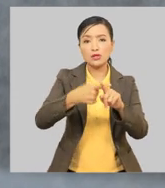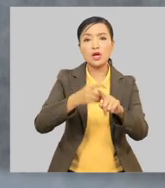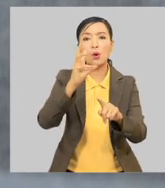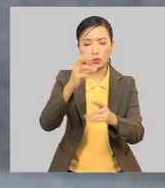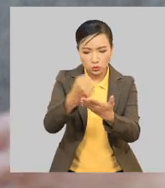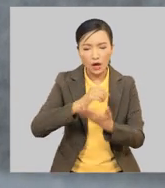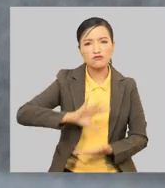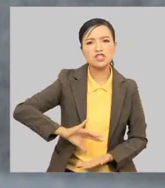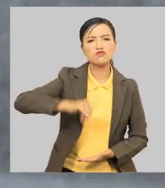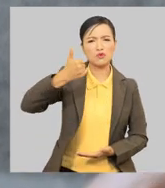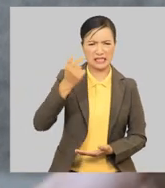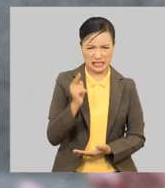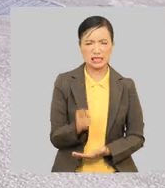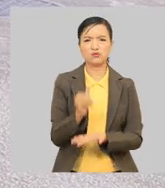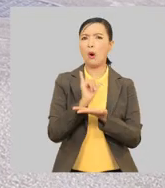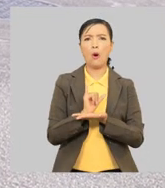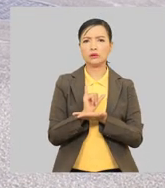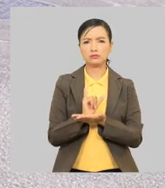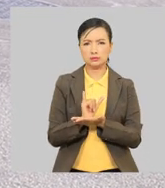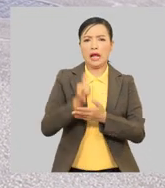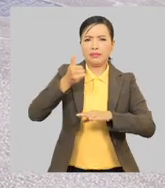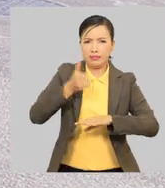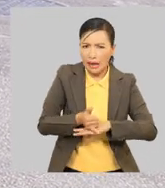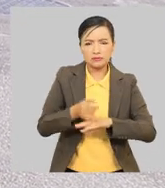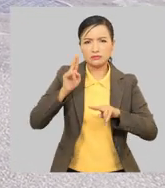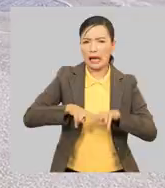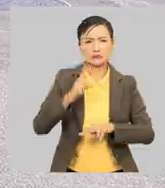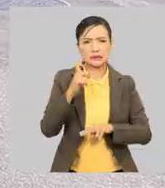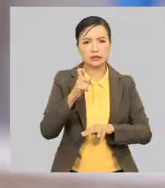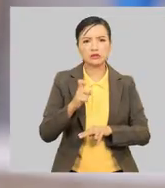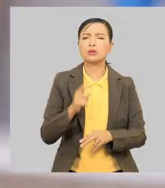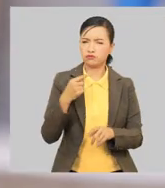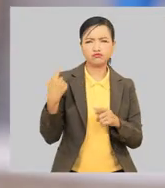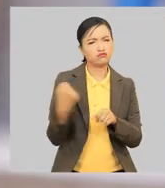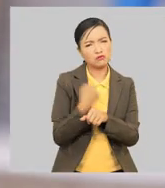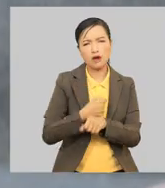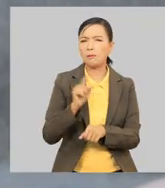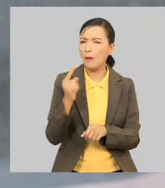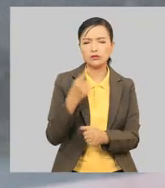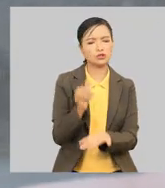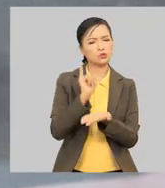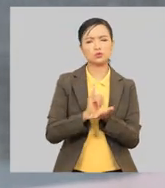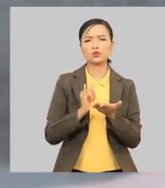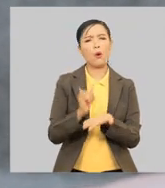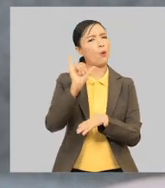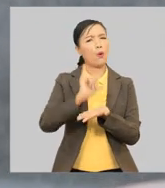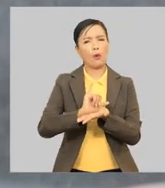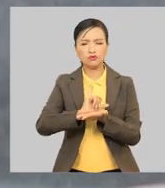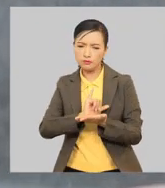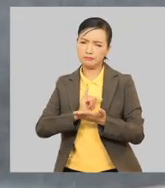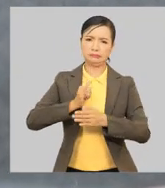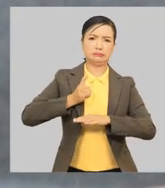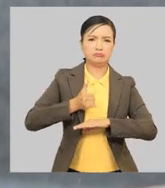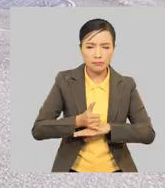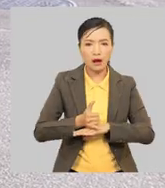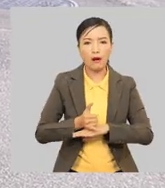าในการที่เราจะฟื้นฟูตอนแรกจะพูดนั่งอย่างนี้ไม่ได้เลยเพราะว่าเราผ่าหลังเราต้องฝึกนั่งทรงตัวใหม ่ก็คือต้องฝึกการใช้ชีวิตใหม่เ